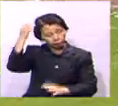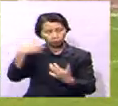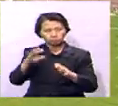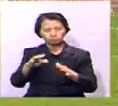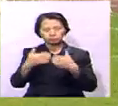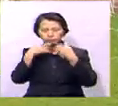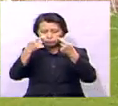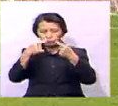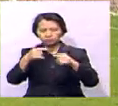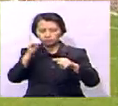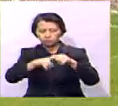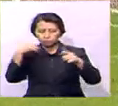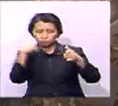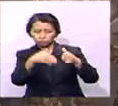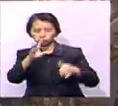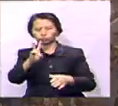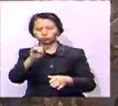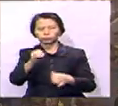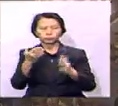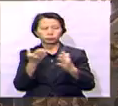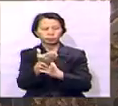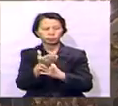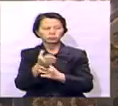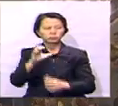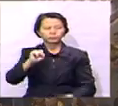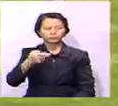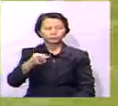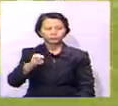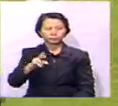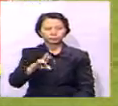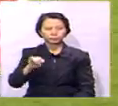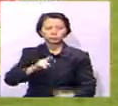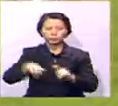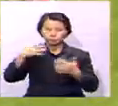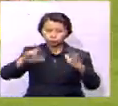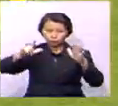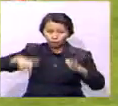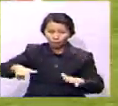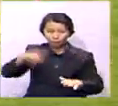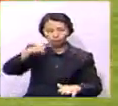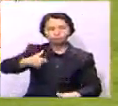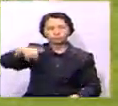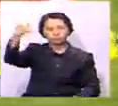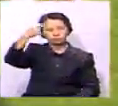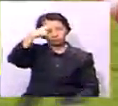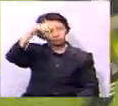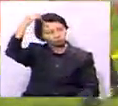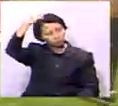berjaya merapatkan kedudukan pada minit ke-70 melalui Muhammad Syahmi Safari namun sudah terlambat untuk kemenangan buat Lang